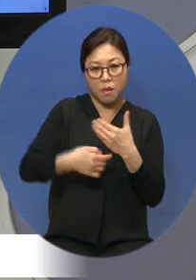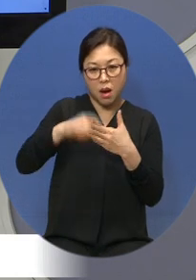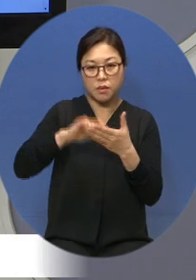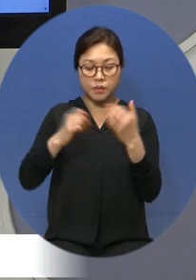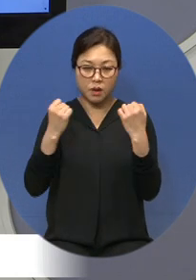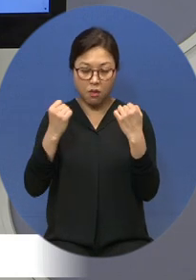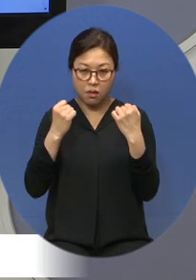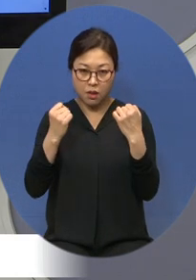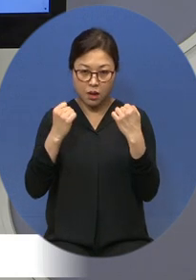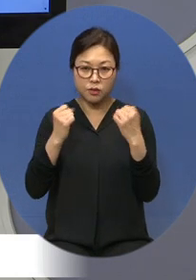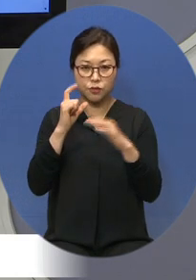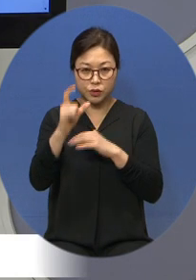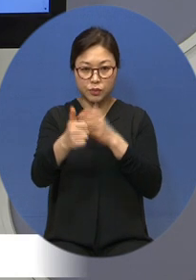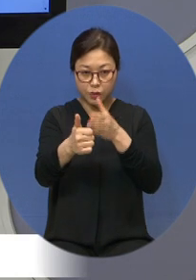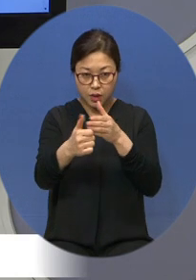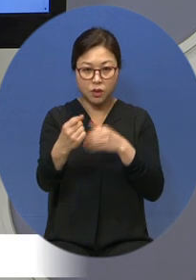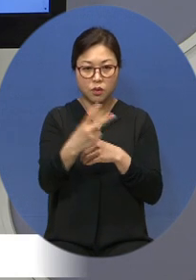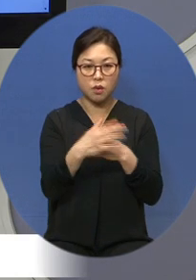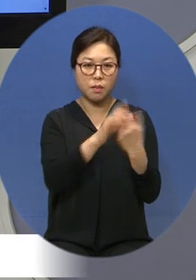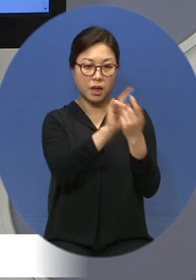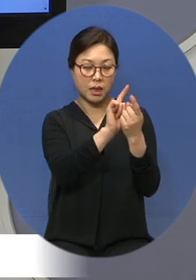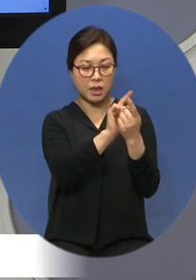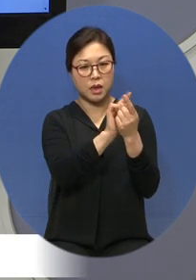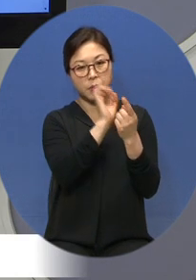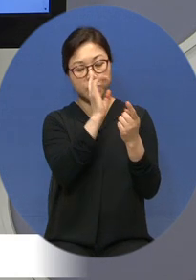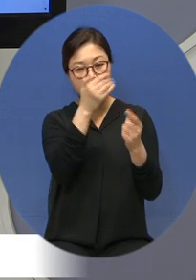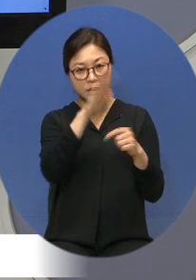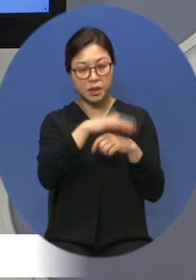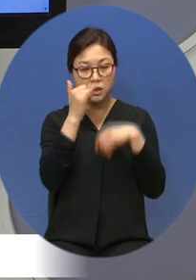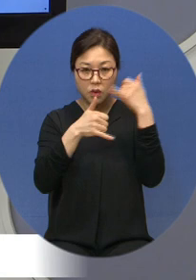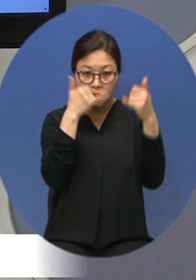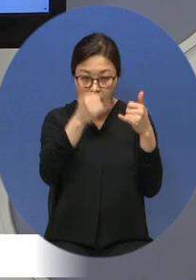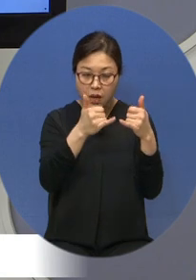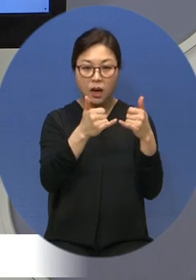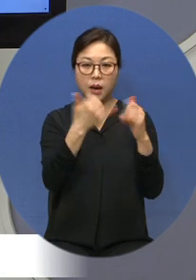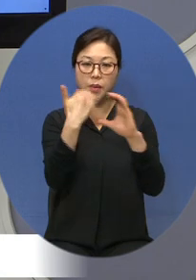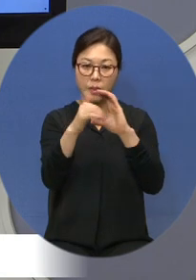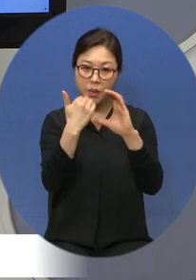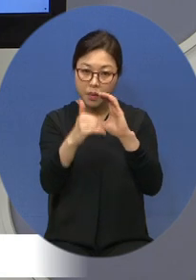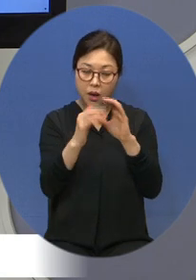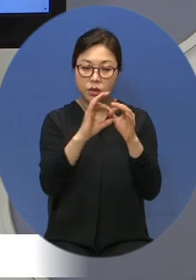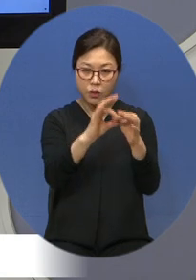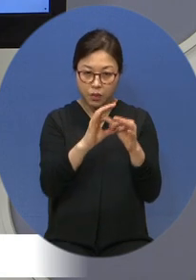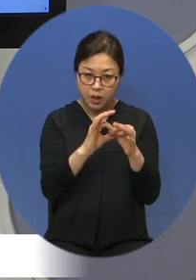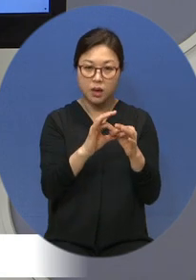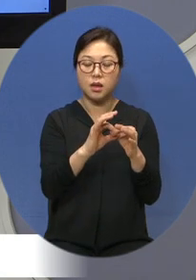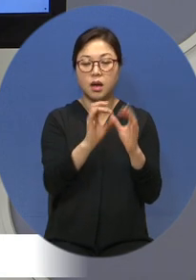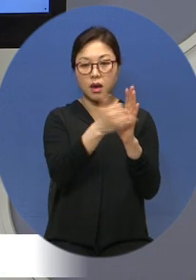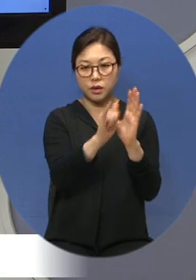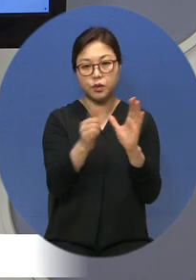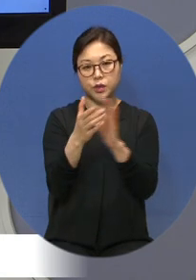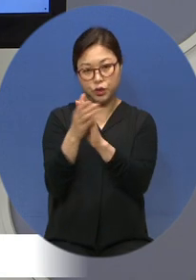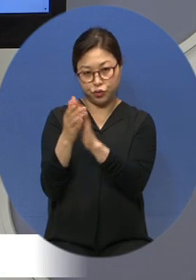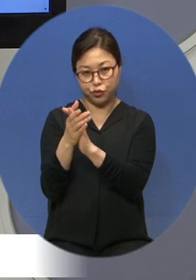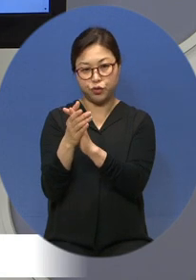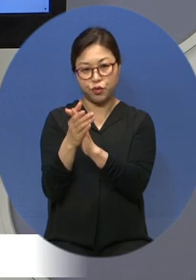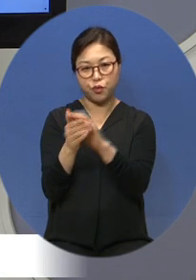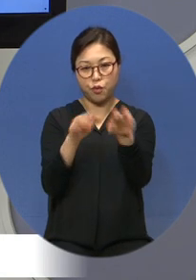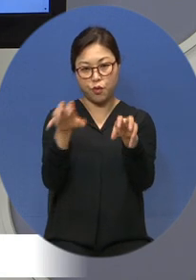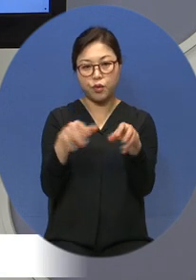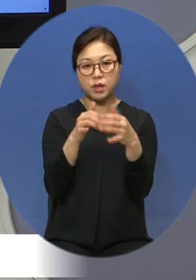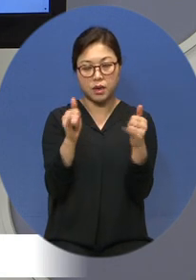함께 지킬 것과 자주 만나지 못해도 전화나 전자우편 등을 활용해 가족이나 친구 등 주변